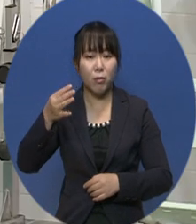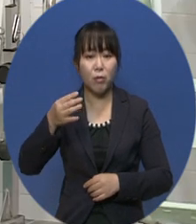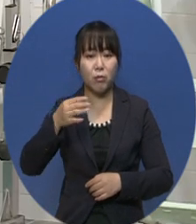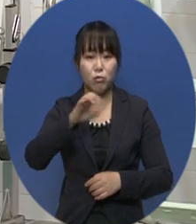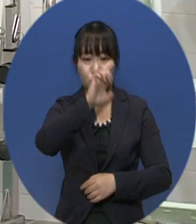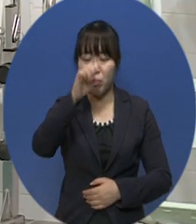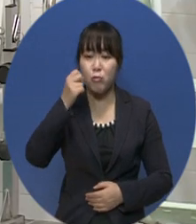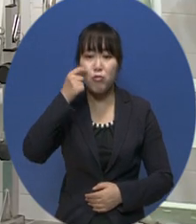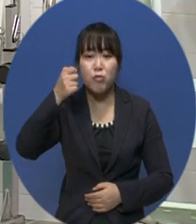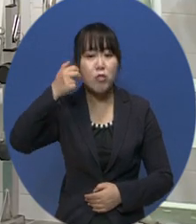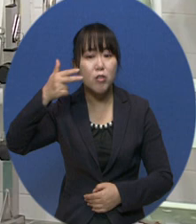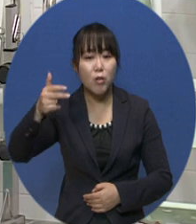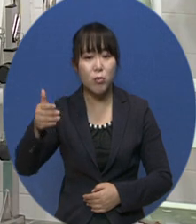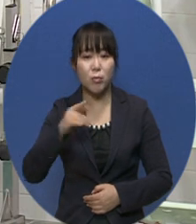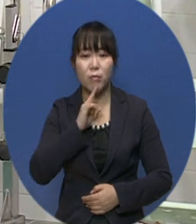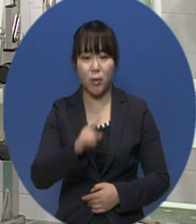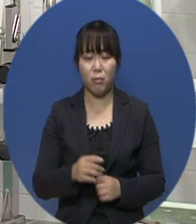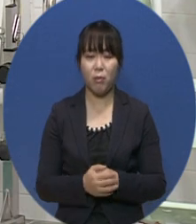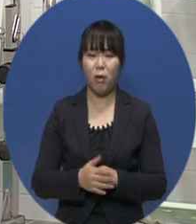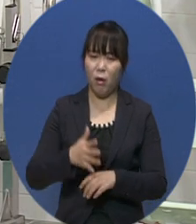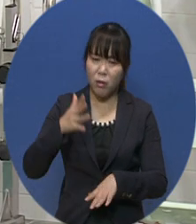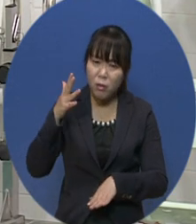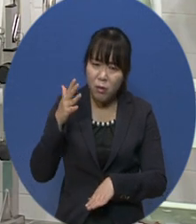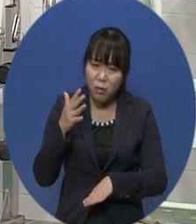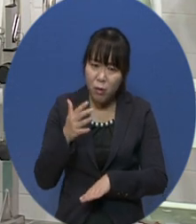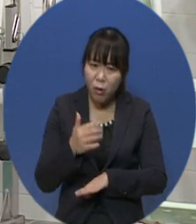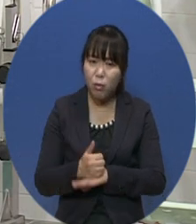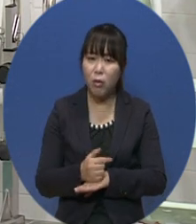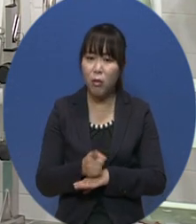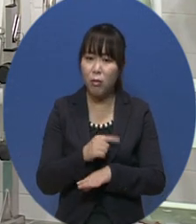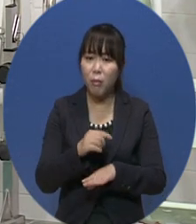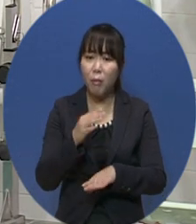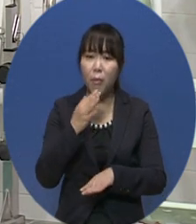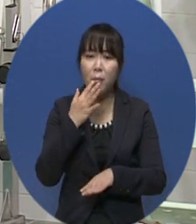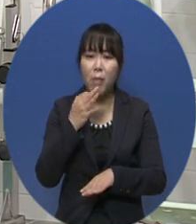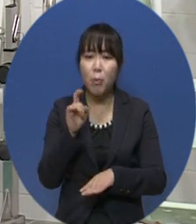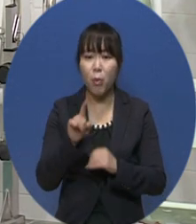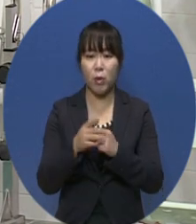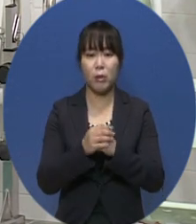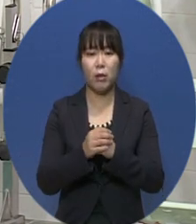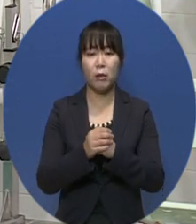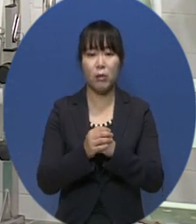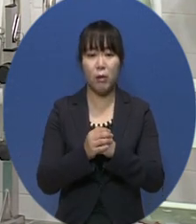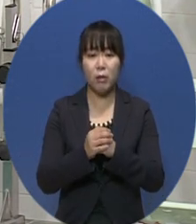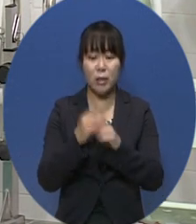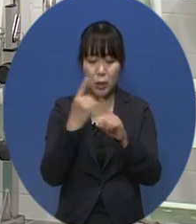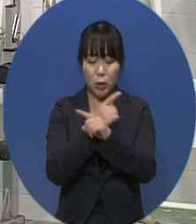6개월, 7개월 네. 정도 걸린다고 했는데 결국 거기에 빠진 게 네. 치료 이후에 재활 사회